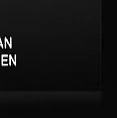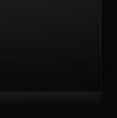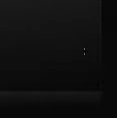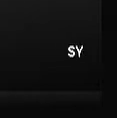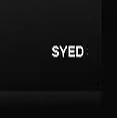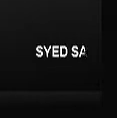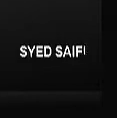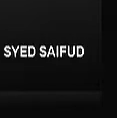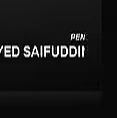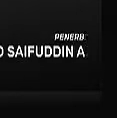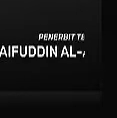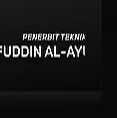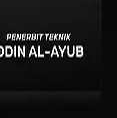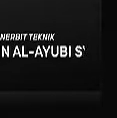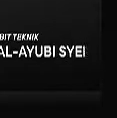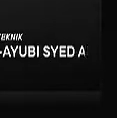hai hai